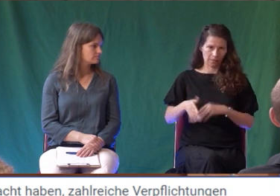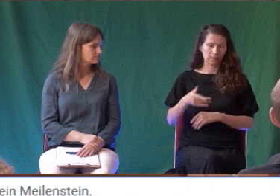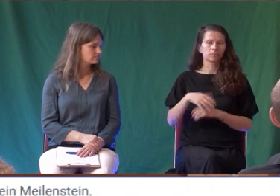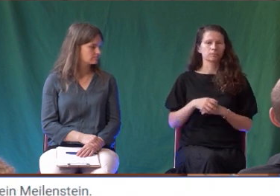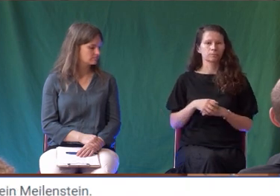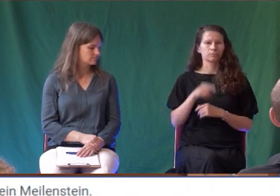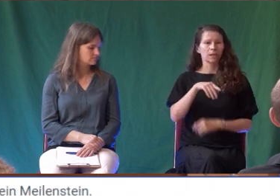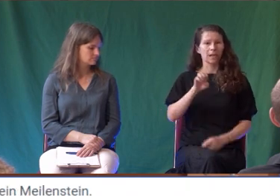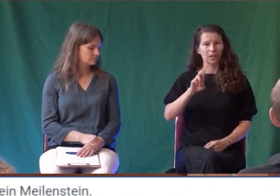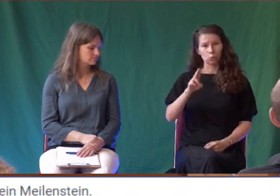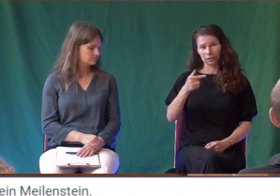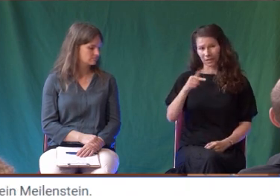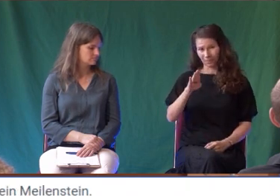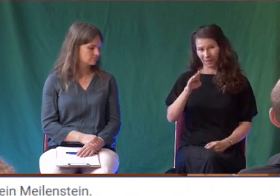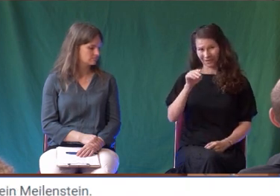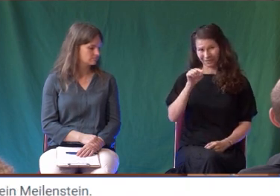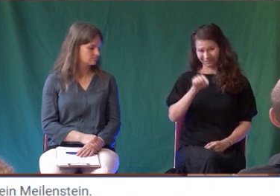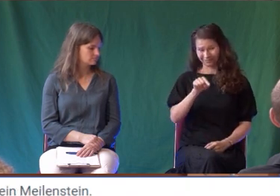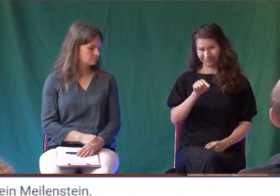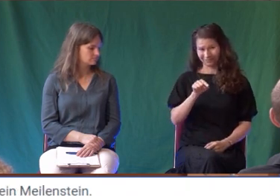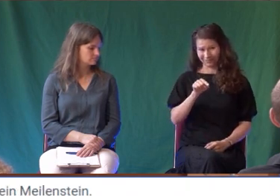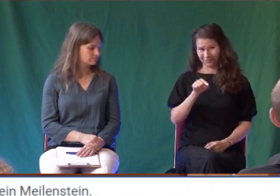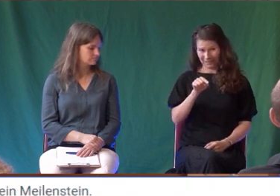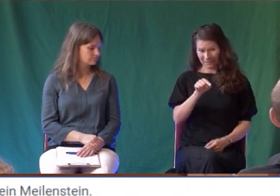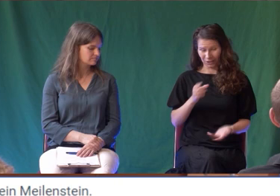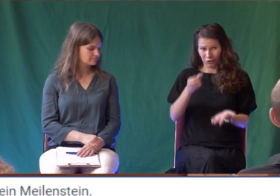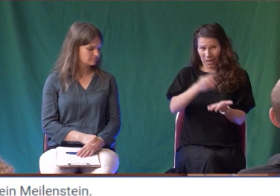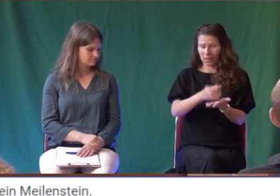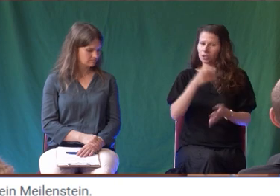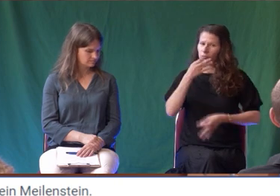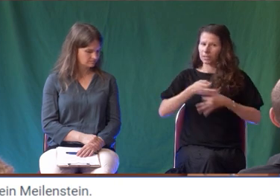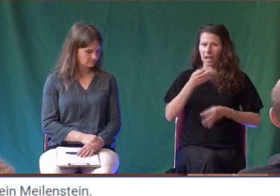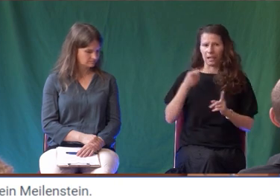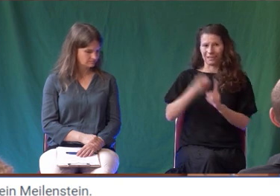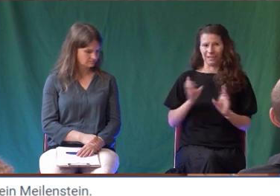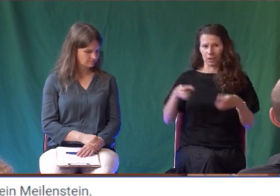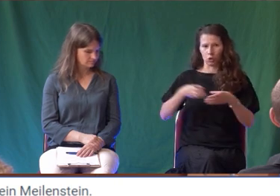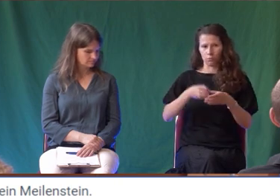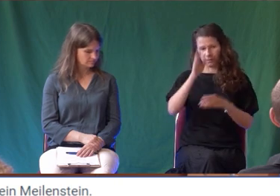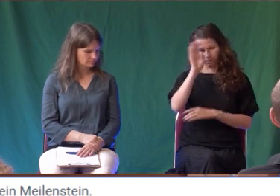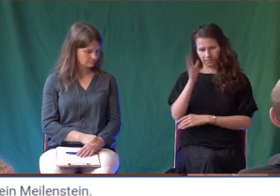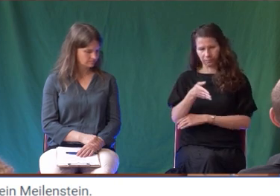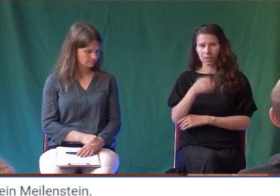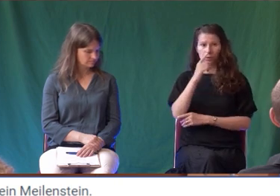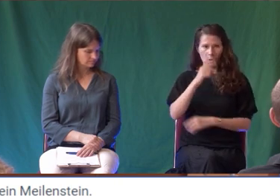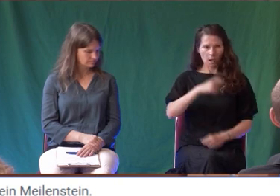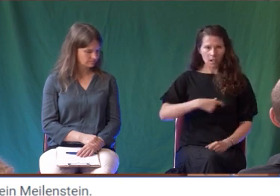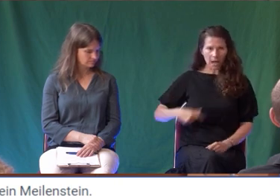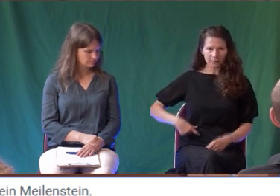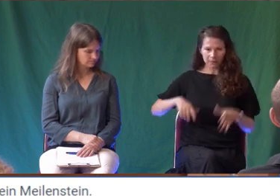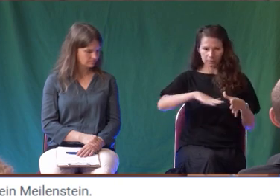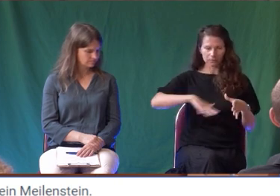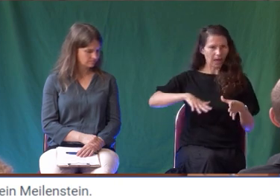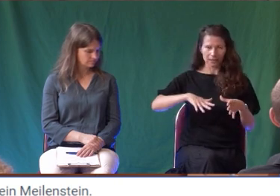eutb-stelle mit einer ganz spezifischen Zielgruppen Ausrichtung die weit über Leipzig hinausstrahlt